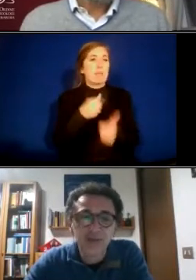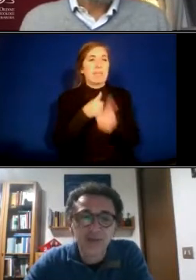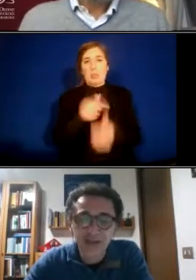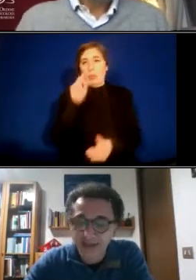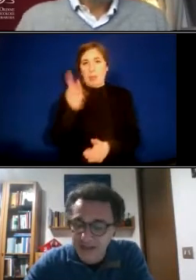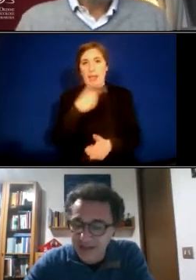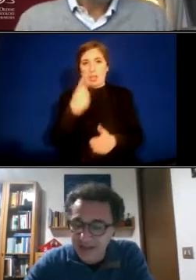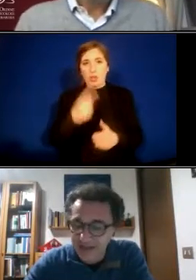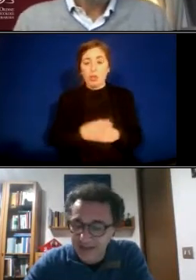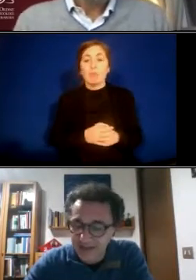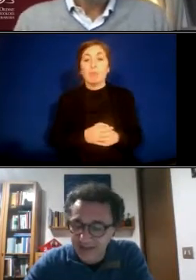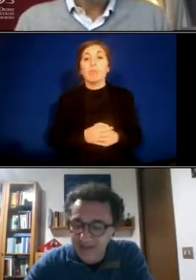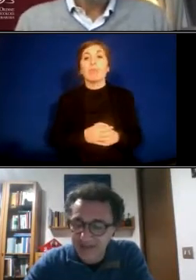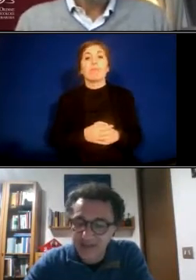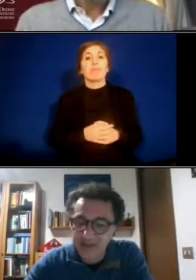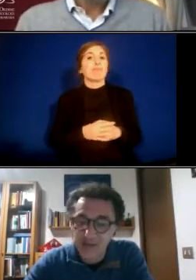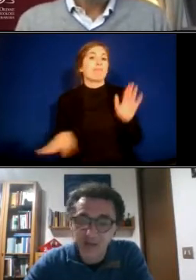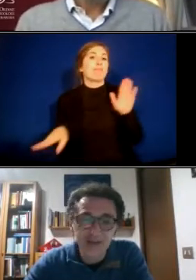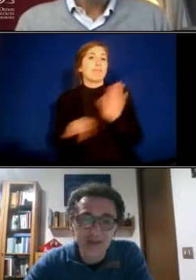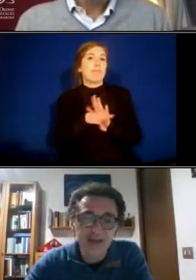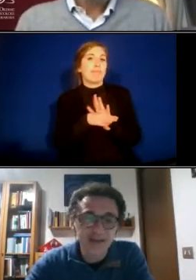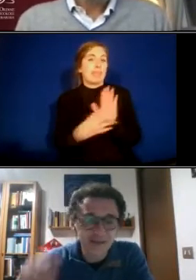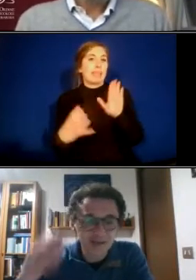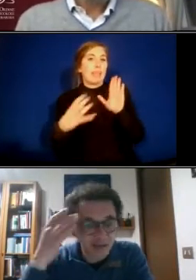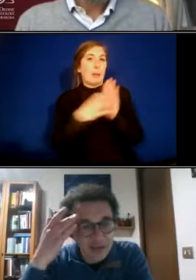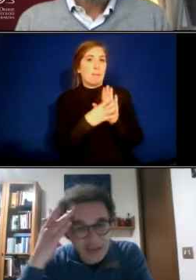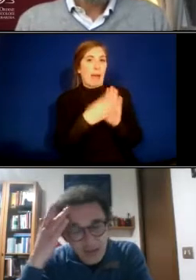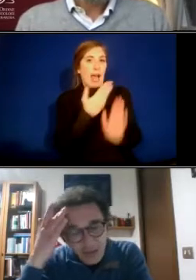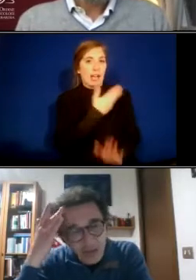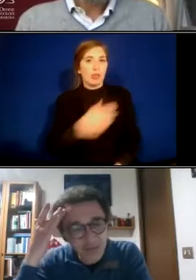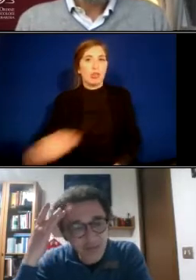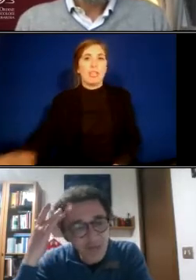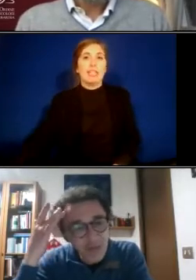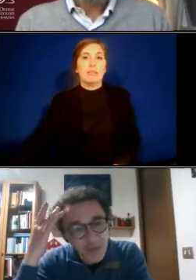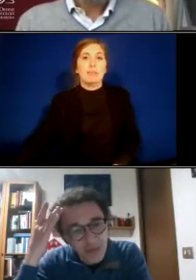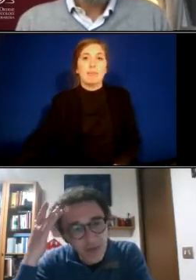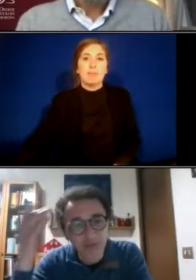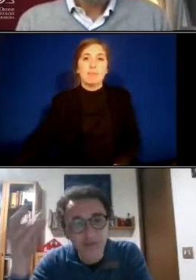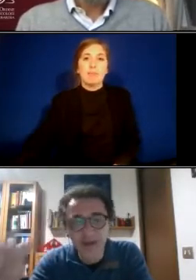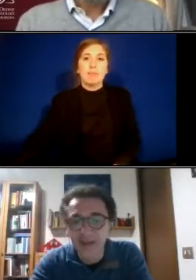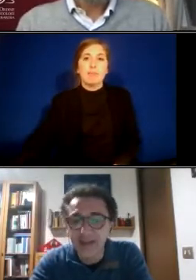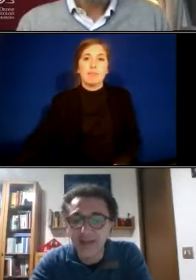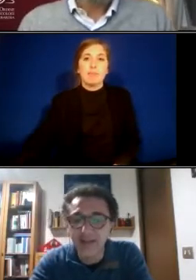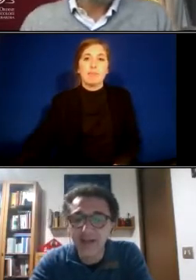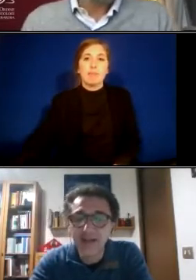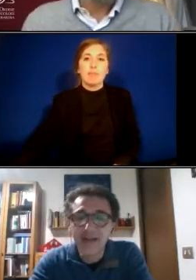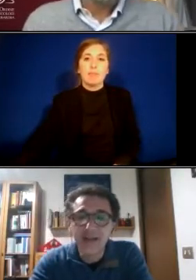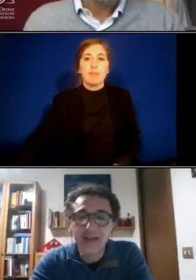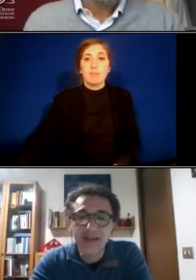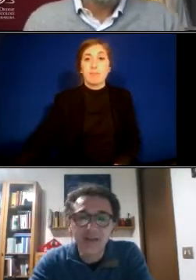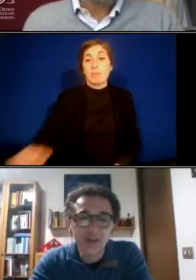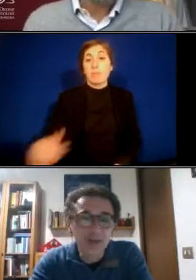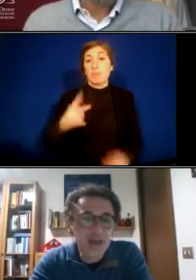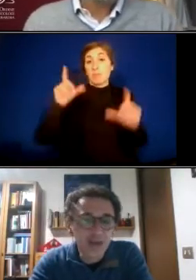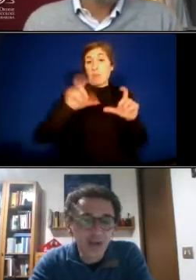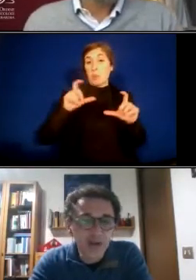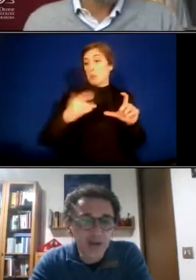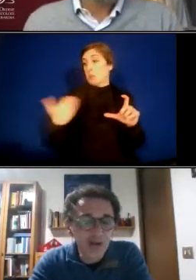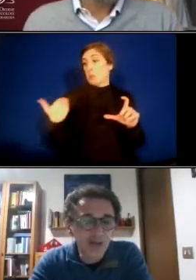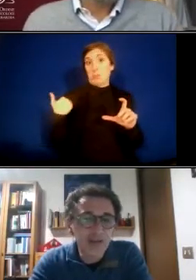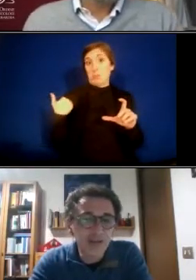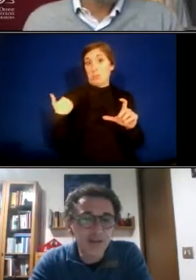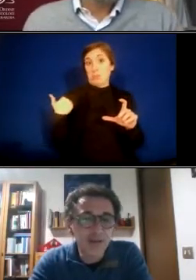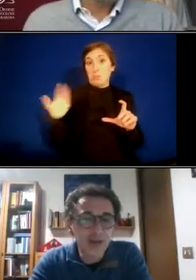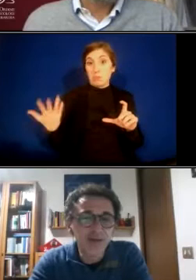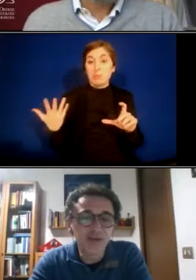da quest'immagine che, insomma, scattato non molto tempo fa a Kiev, mi piace